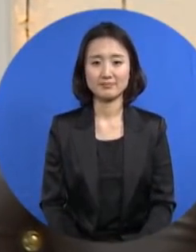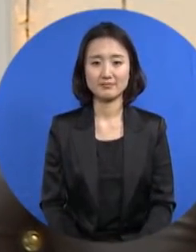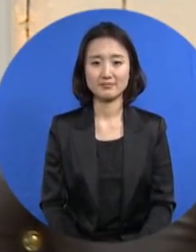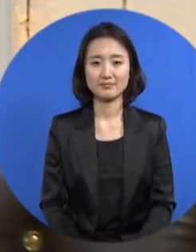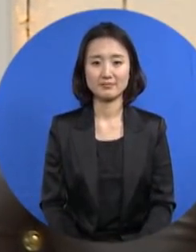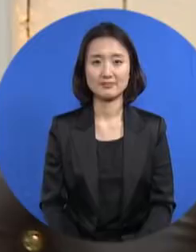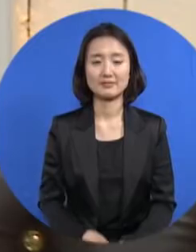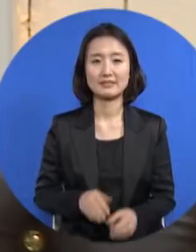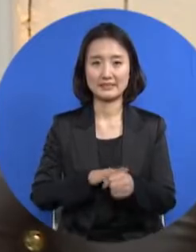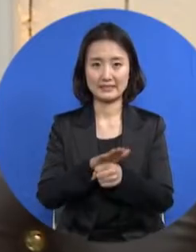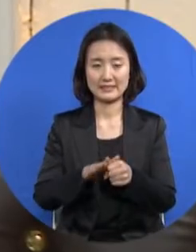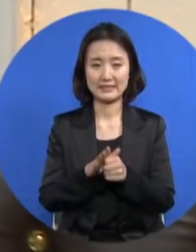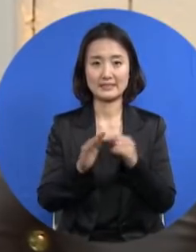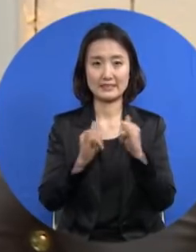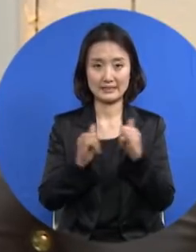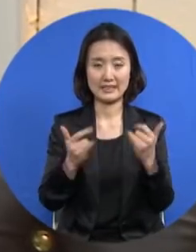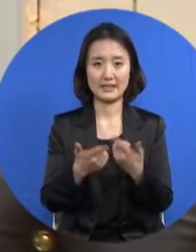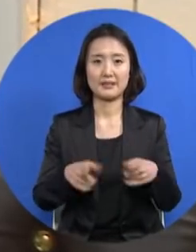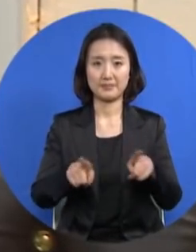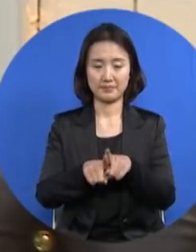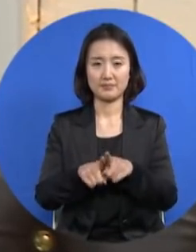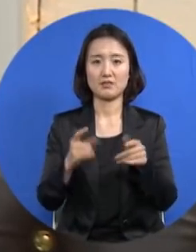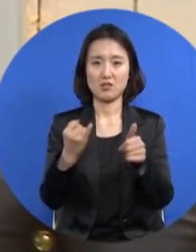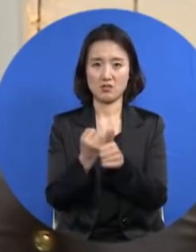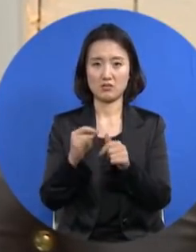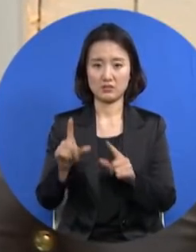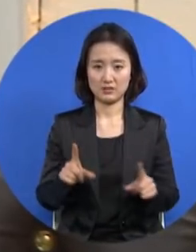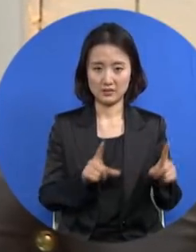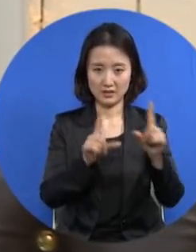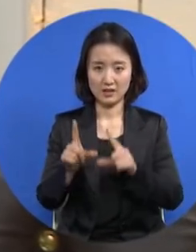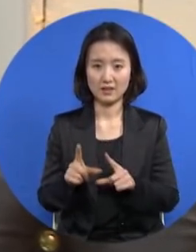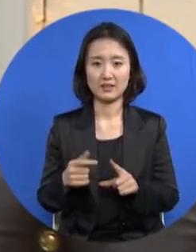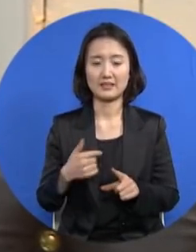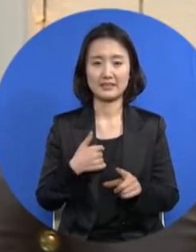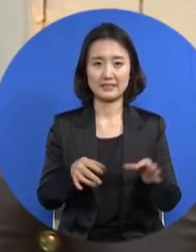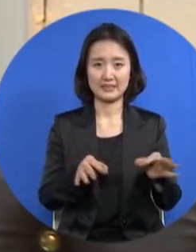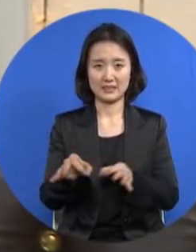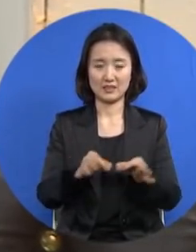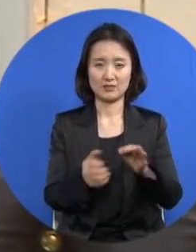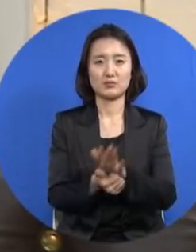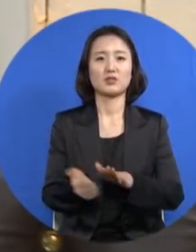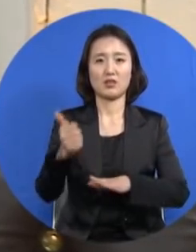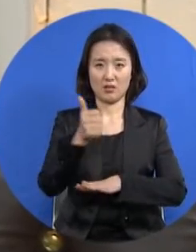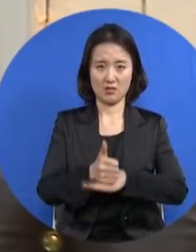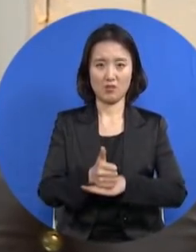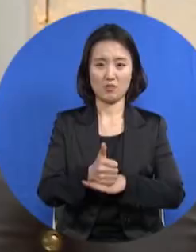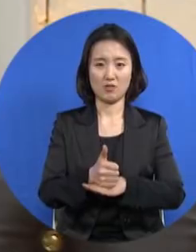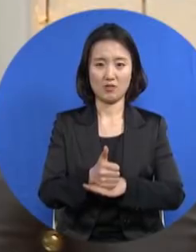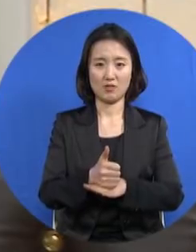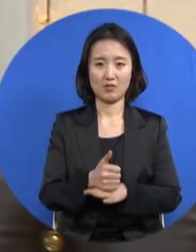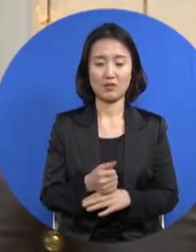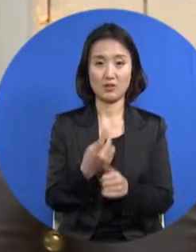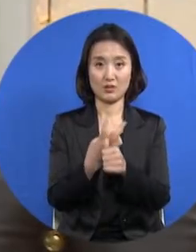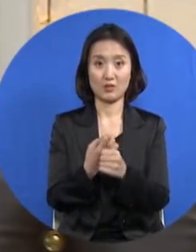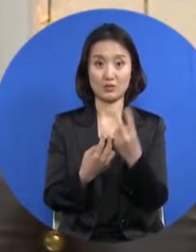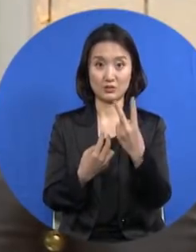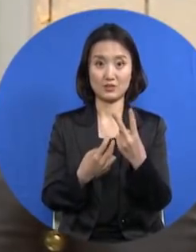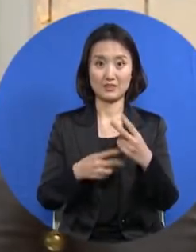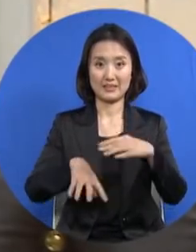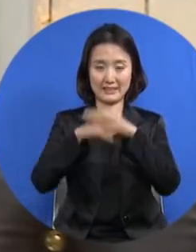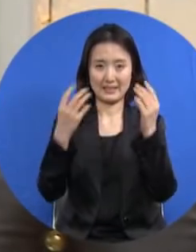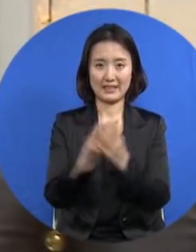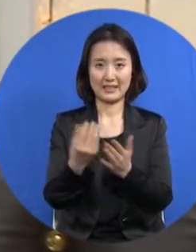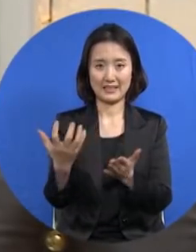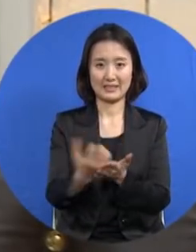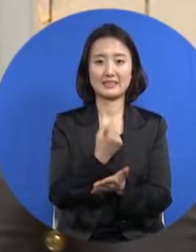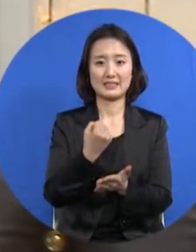사랑하는 사람과 결혼 생활을 하며 사업에 성공하는 겁니다. 두 마리 토끼를